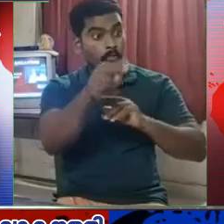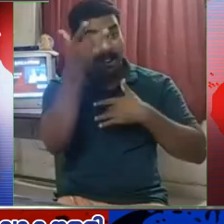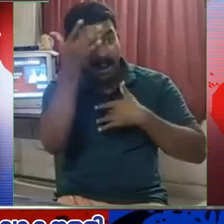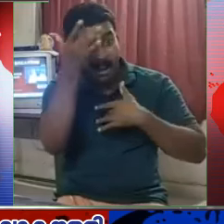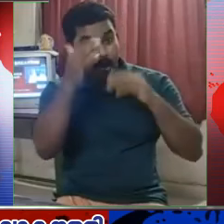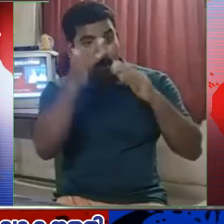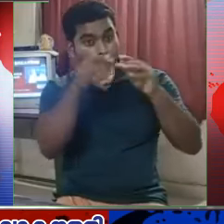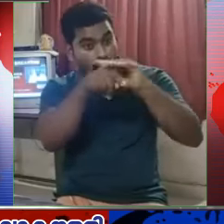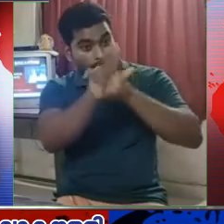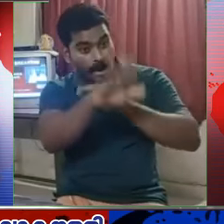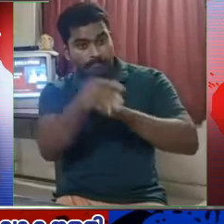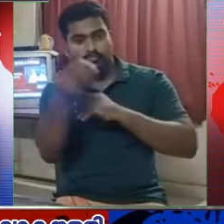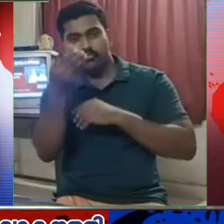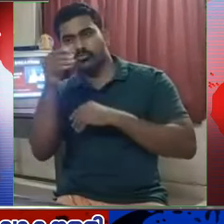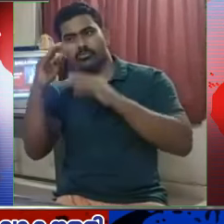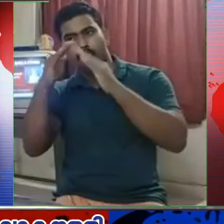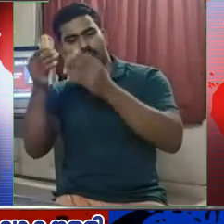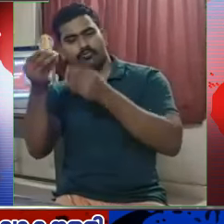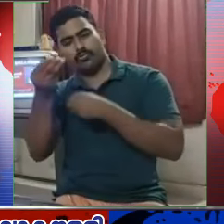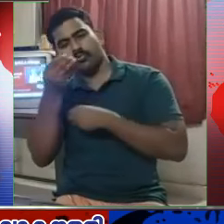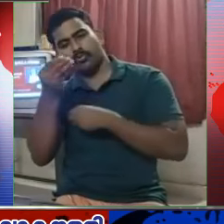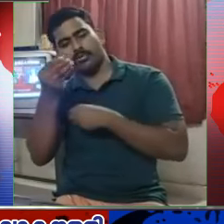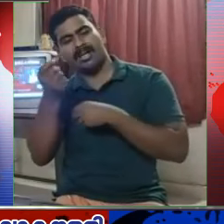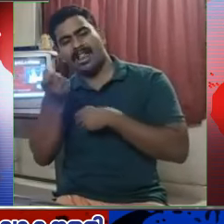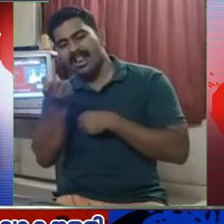നല്ലതാണ്, പ്രോത്സാഹിപ്പിക്കപ്പെടേണ്ടതുമാണ്.